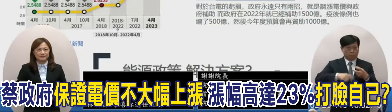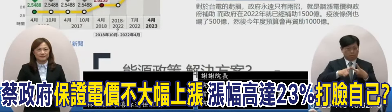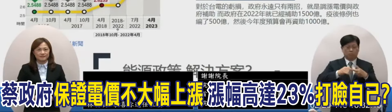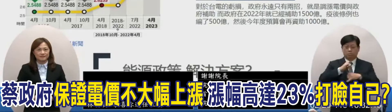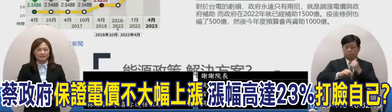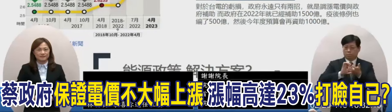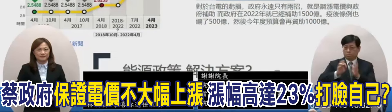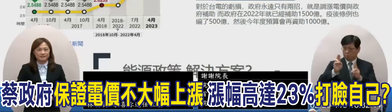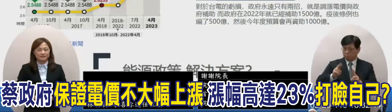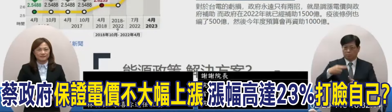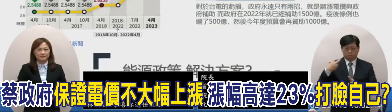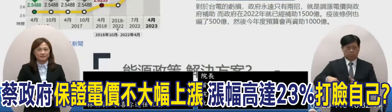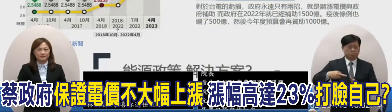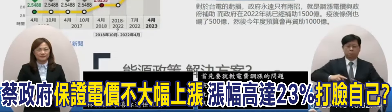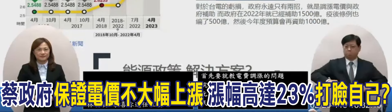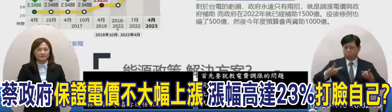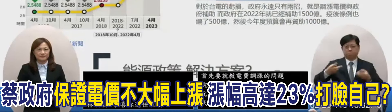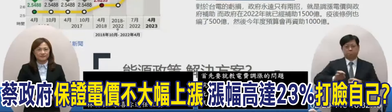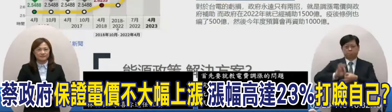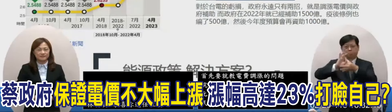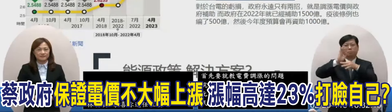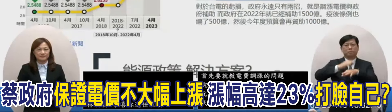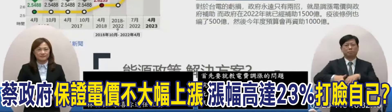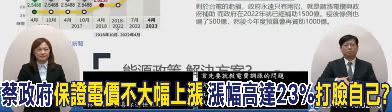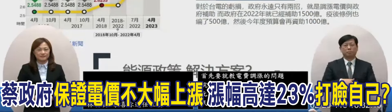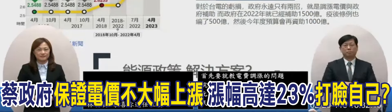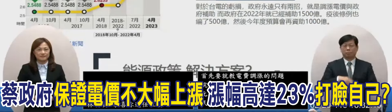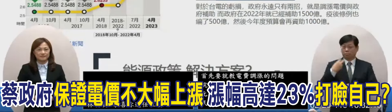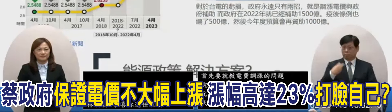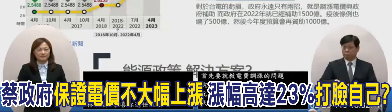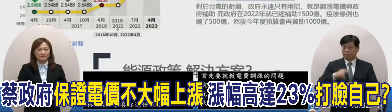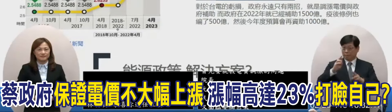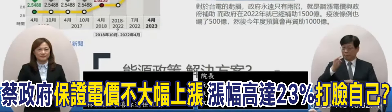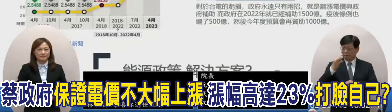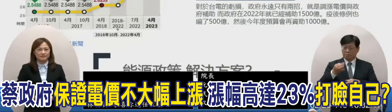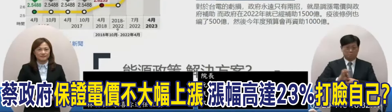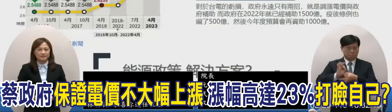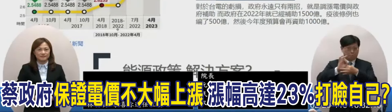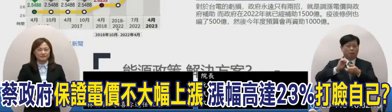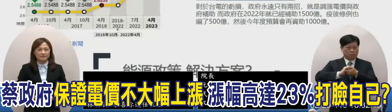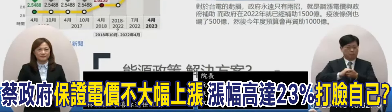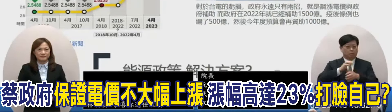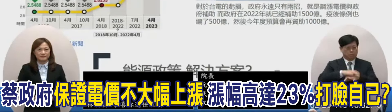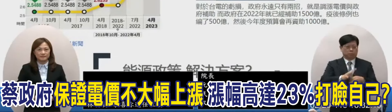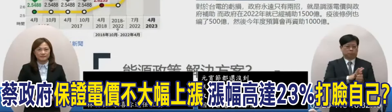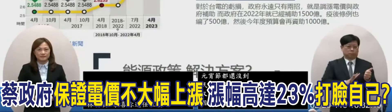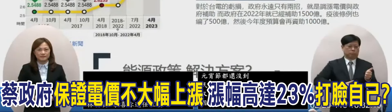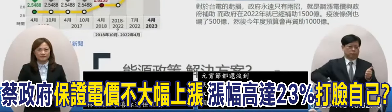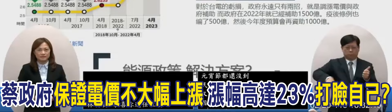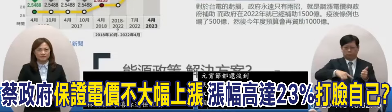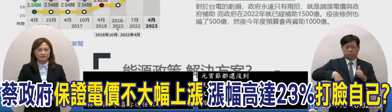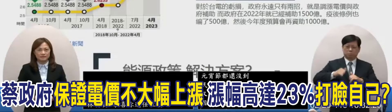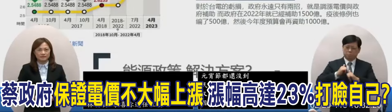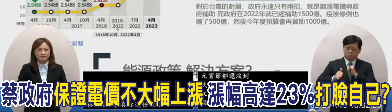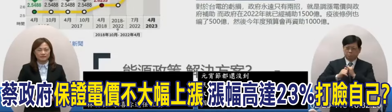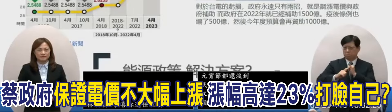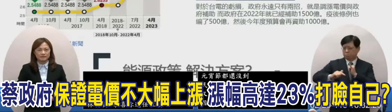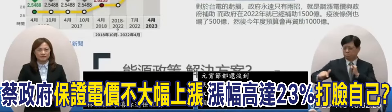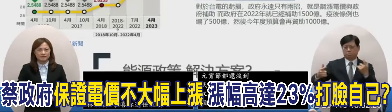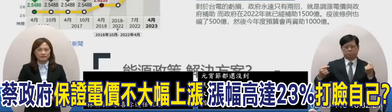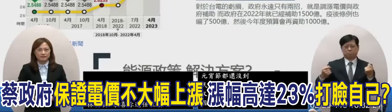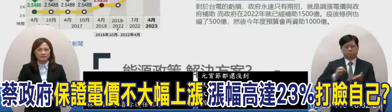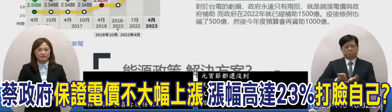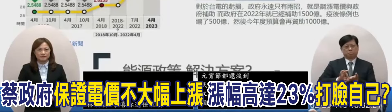要再次的全面调涨电价，而电价的上涨必定又会引起一波民生物价的调